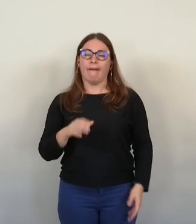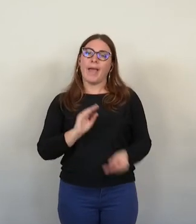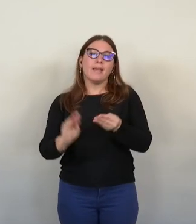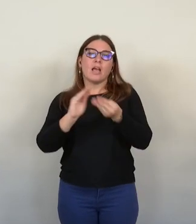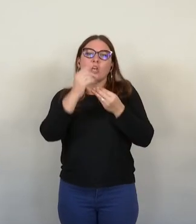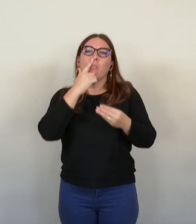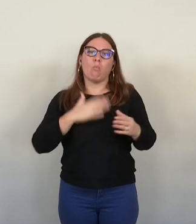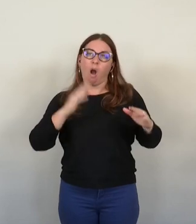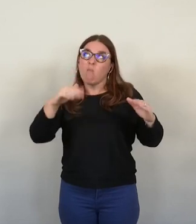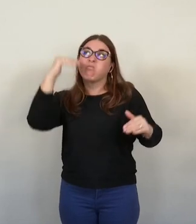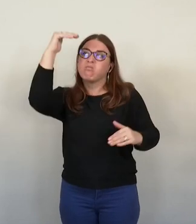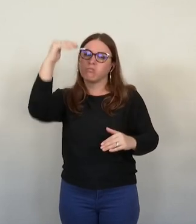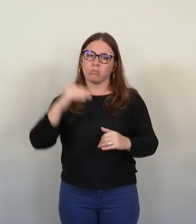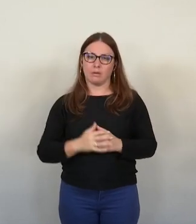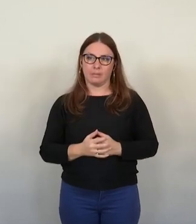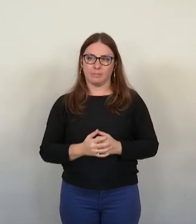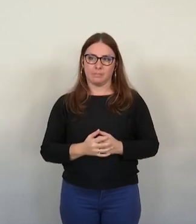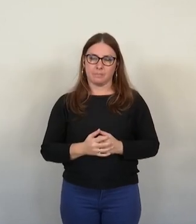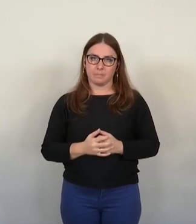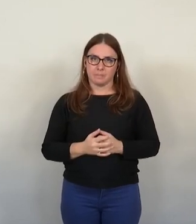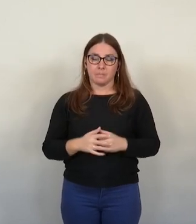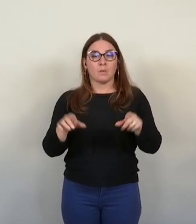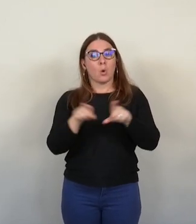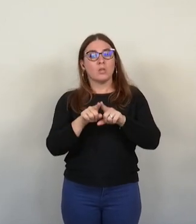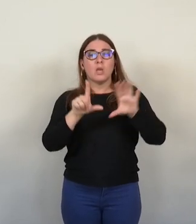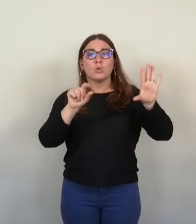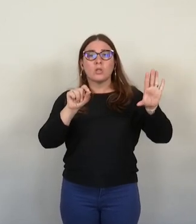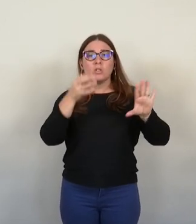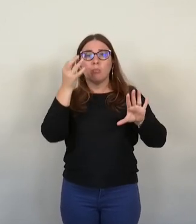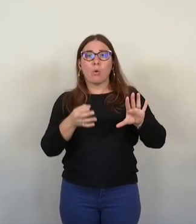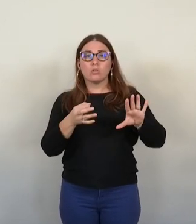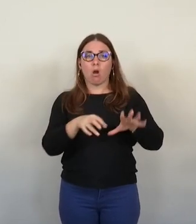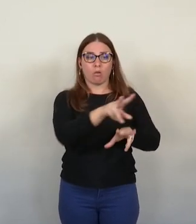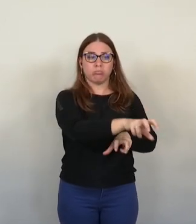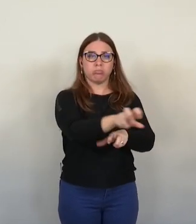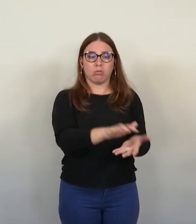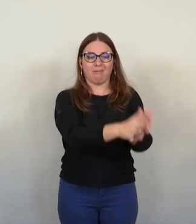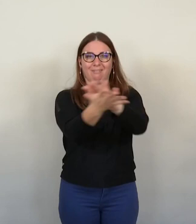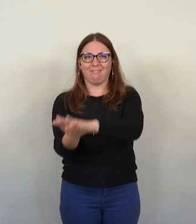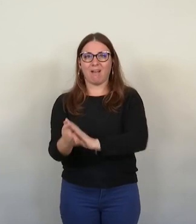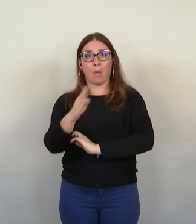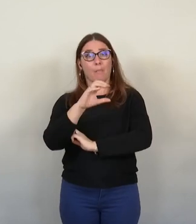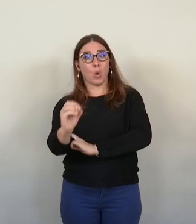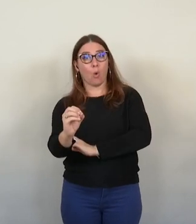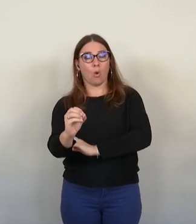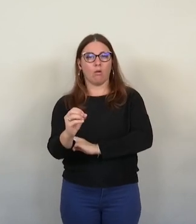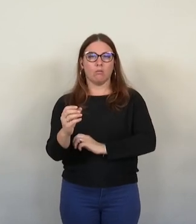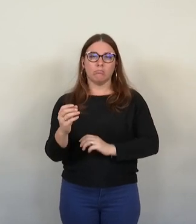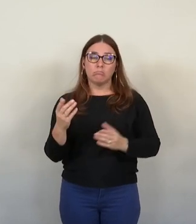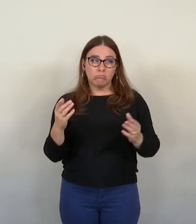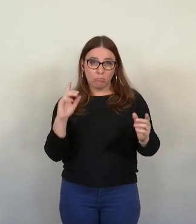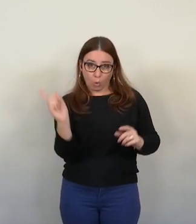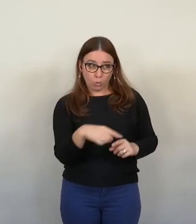semble-t-il ensuite de la même façon convertir 70 % des surfaces en agriculture biologique est-ce que tous les